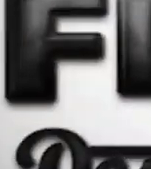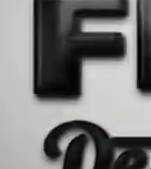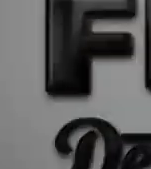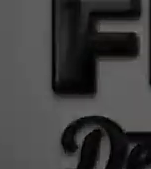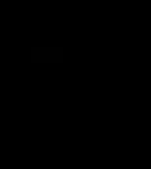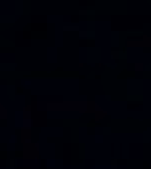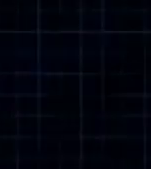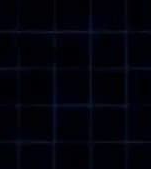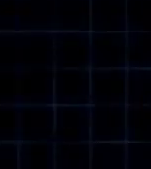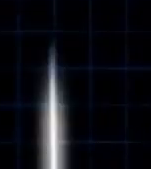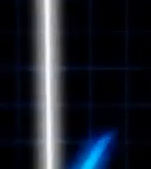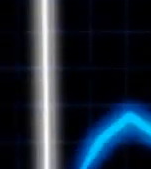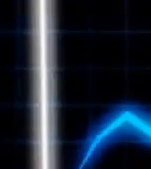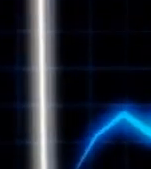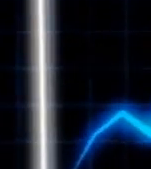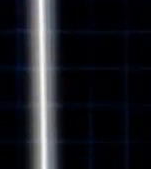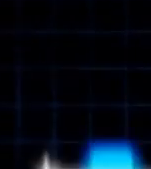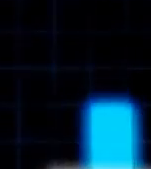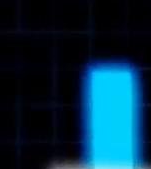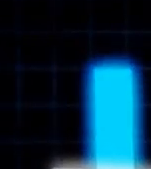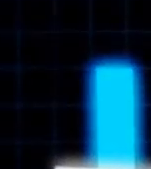2 देश की धड़कन